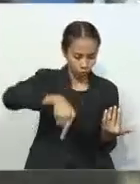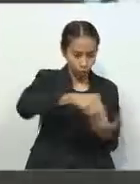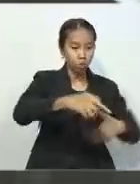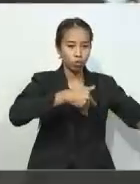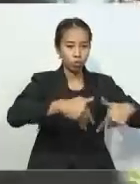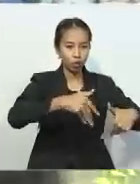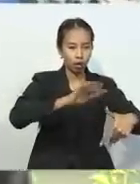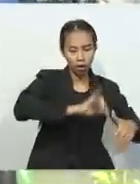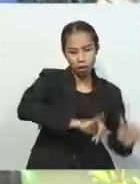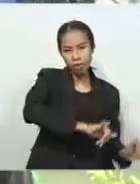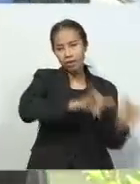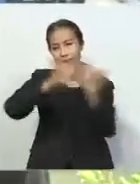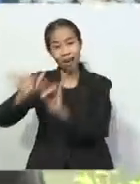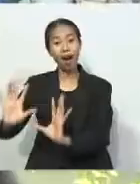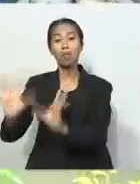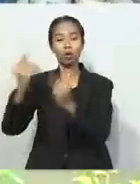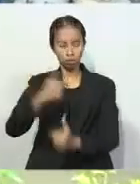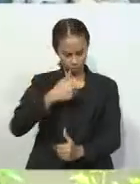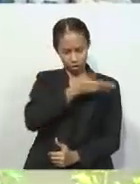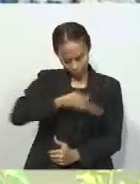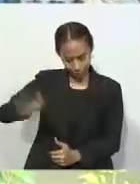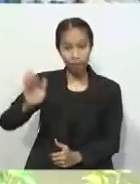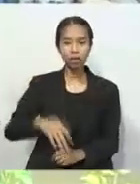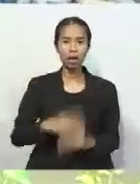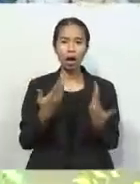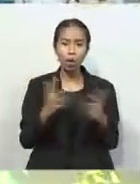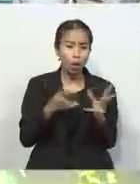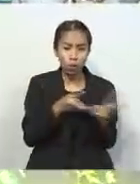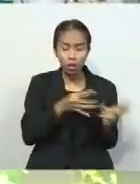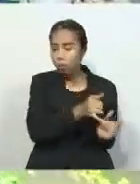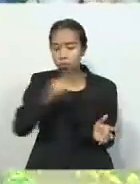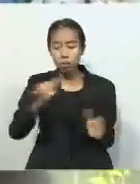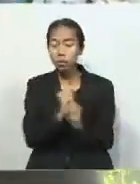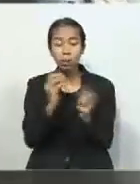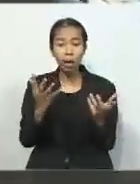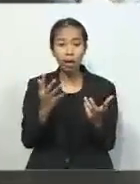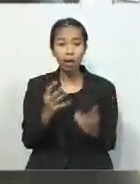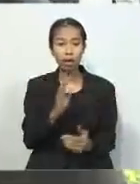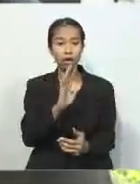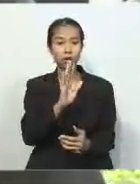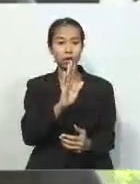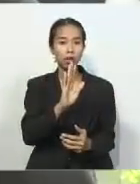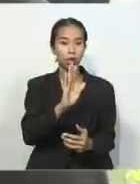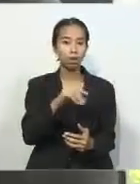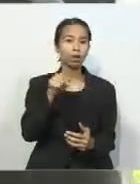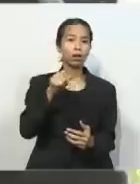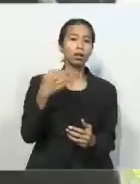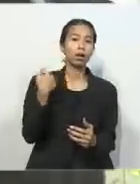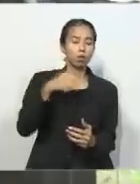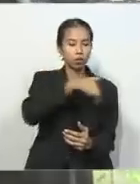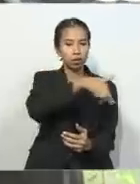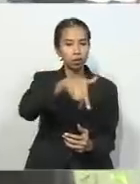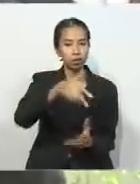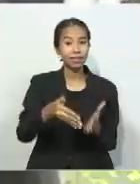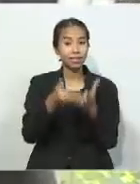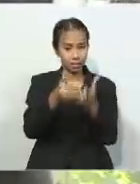ดเลยกับผมหมดเลยก็เลยออกเลยครับ แล้วเราจะออกไปยังไง เนี่ยตอนแรกเนี่ยไปที่เรือครับ